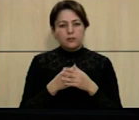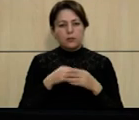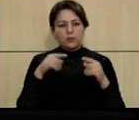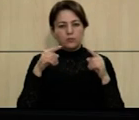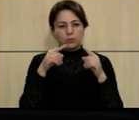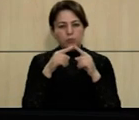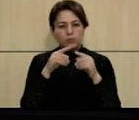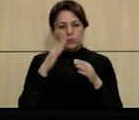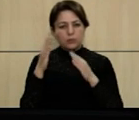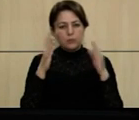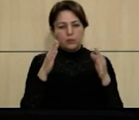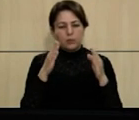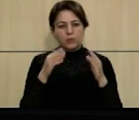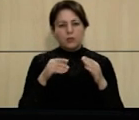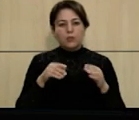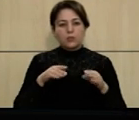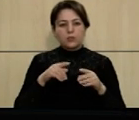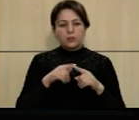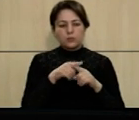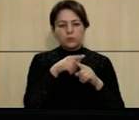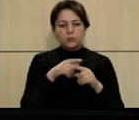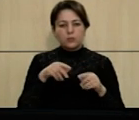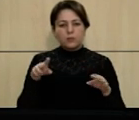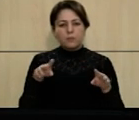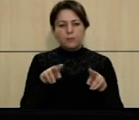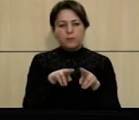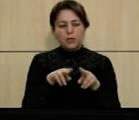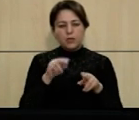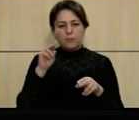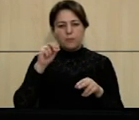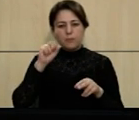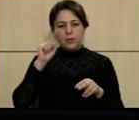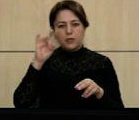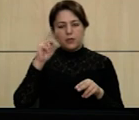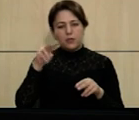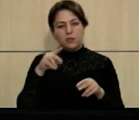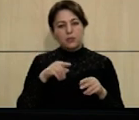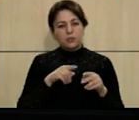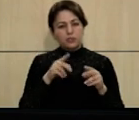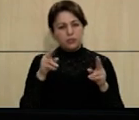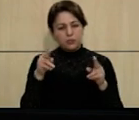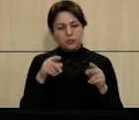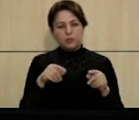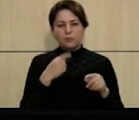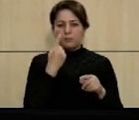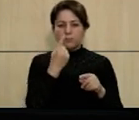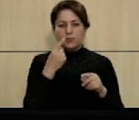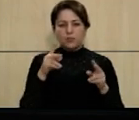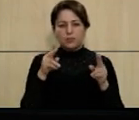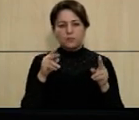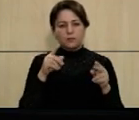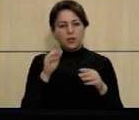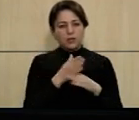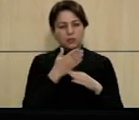burchak tomonlarini kesuvchi parallel to'g'ri chiziqlar uning bir tomonidan teng kesmalar ajratsa, ular